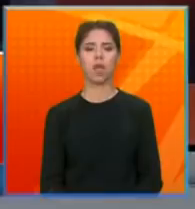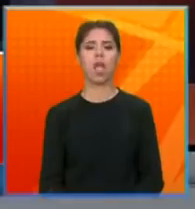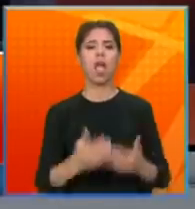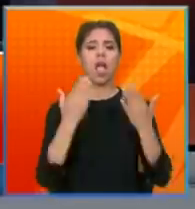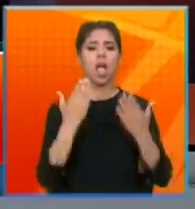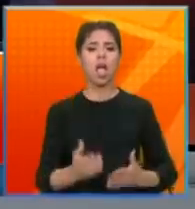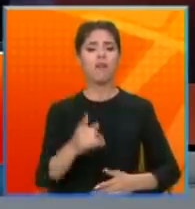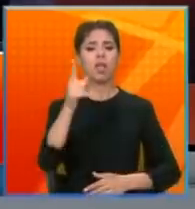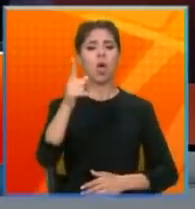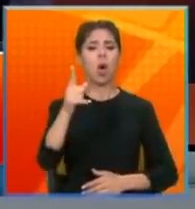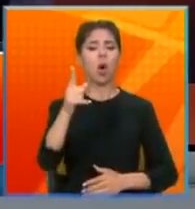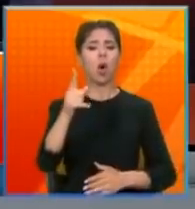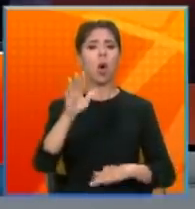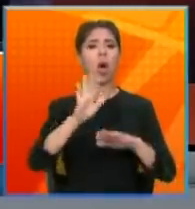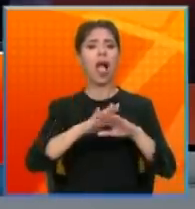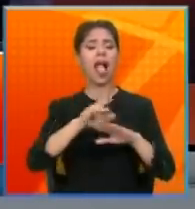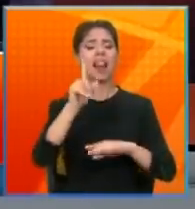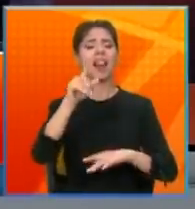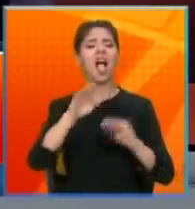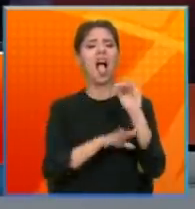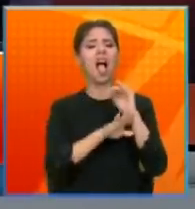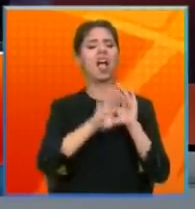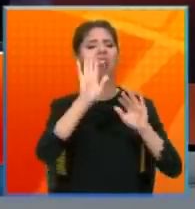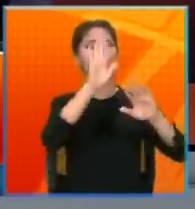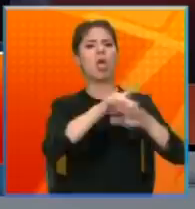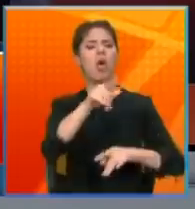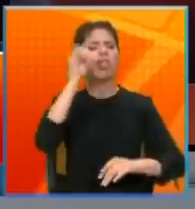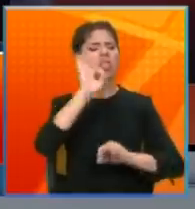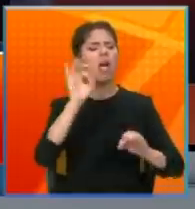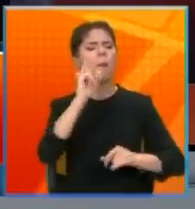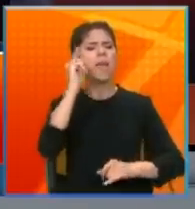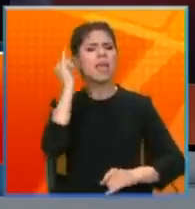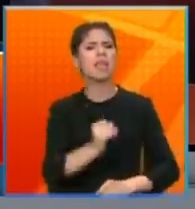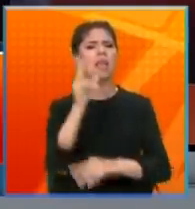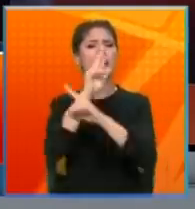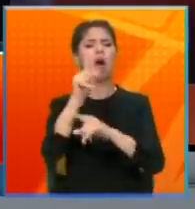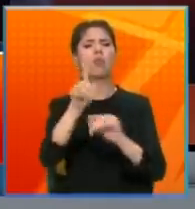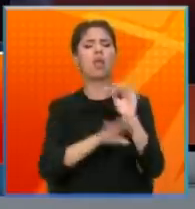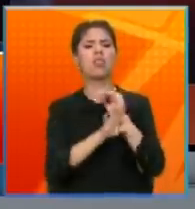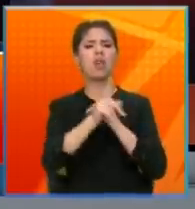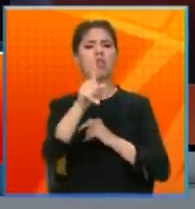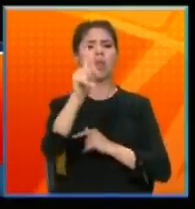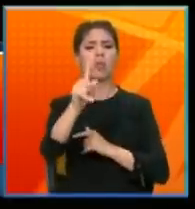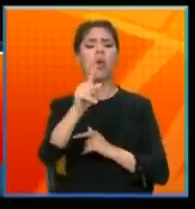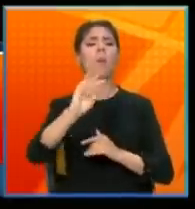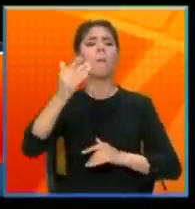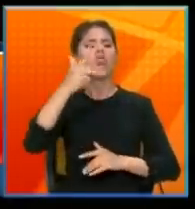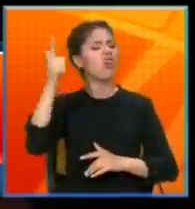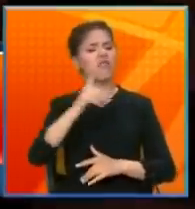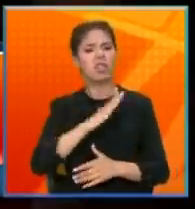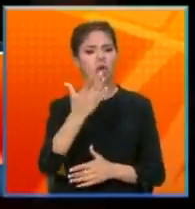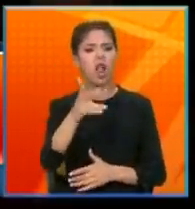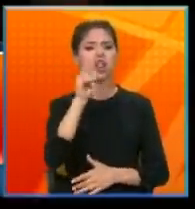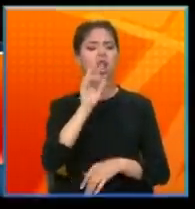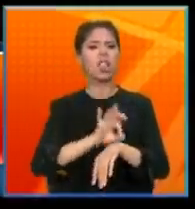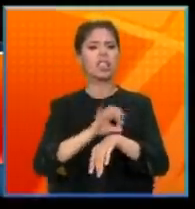Evet, o el hayata uzanan bir eldi. Tam bir kabustu yaşanan ama kabus gibi anlar sadece orasıyla sınırlı değil, başka görüntüler de var. Bir